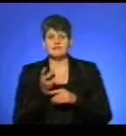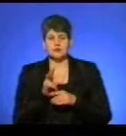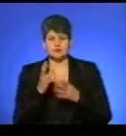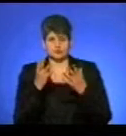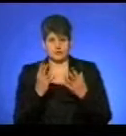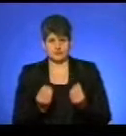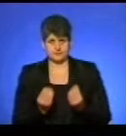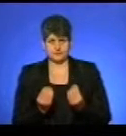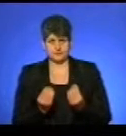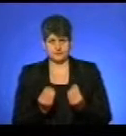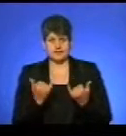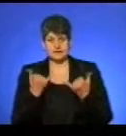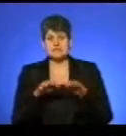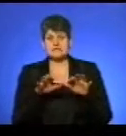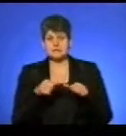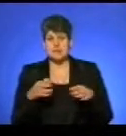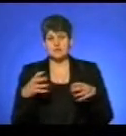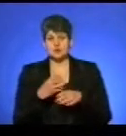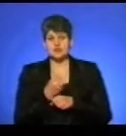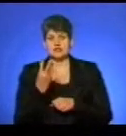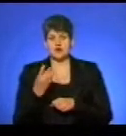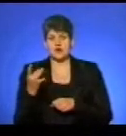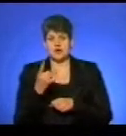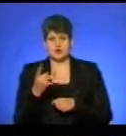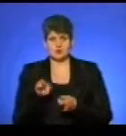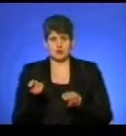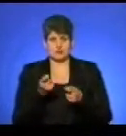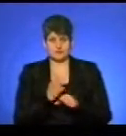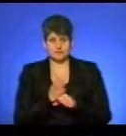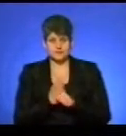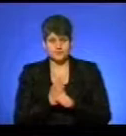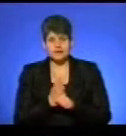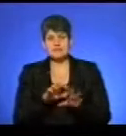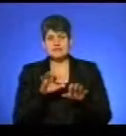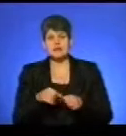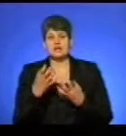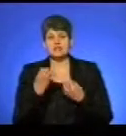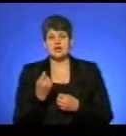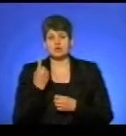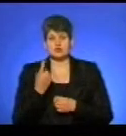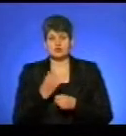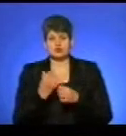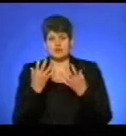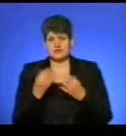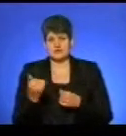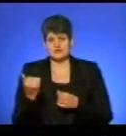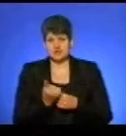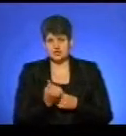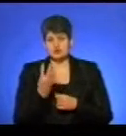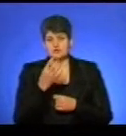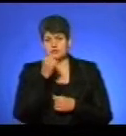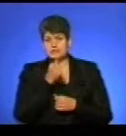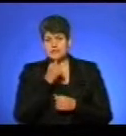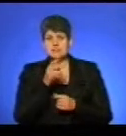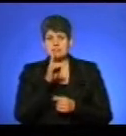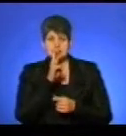годинів. Тепер нам забрали, скоротили трьохразову, зробили доставку. Тобто забрали ще один робочий день в тиждень, 4 в місяць. І